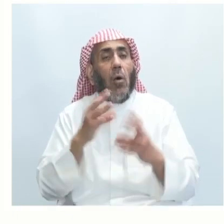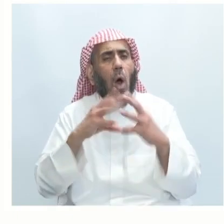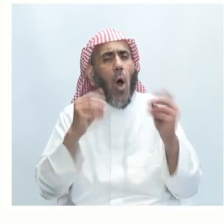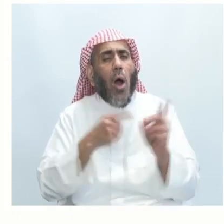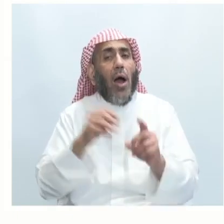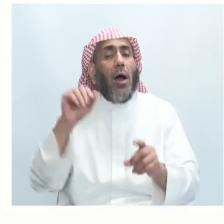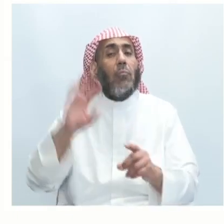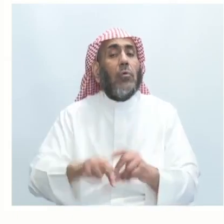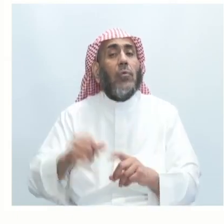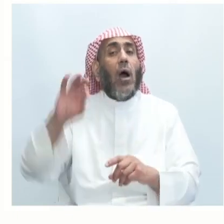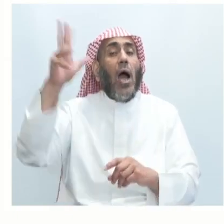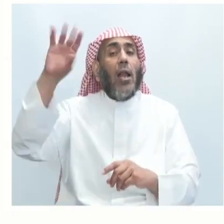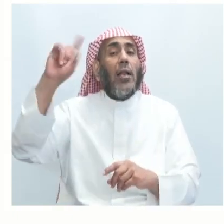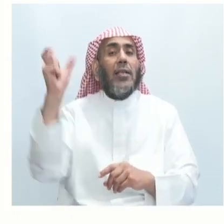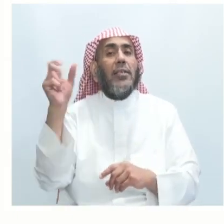الانتباه